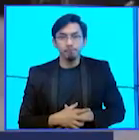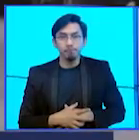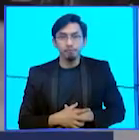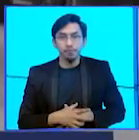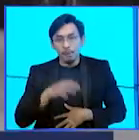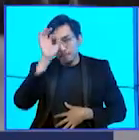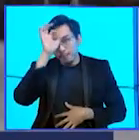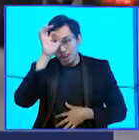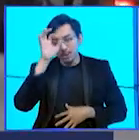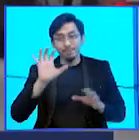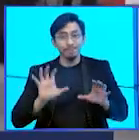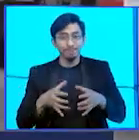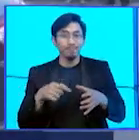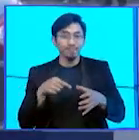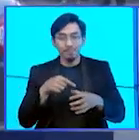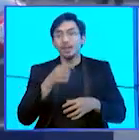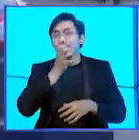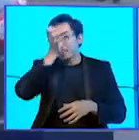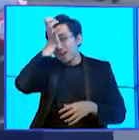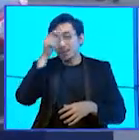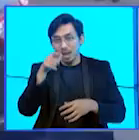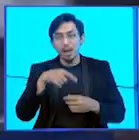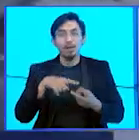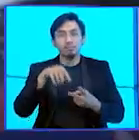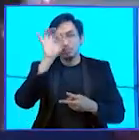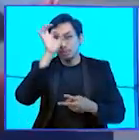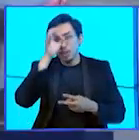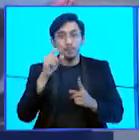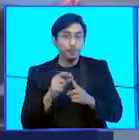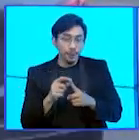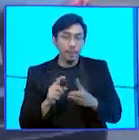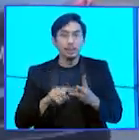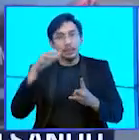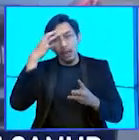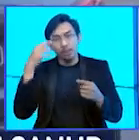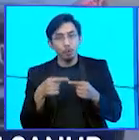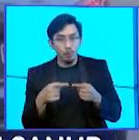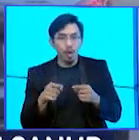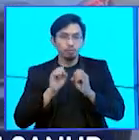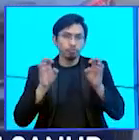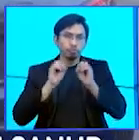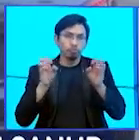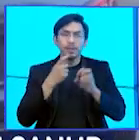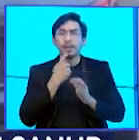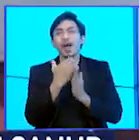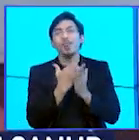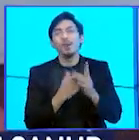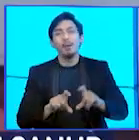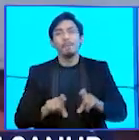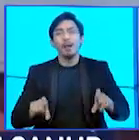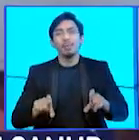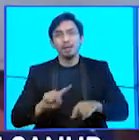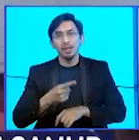Tugas gabungan Satlantas Polresta Denpasar, Satpol PP dan Dishub mulai mensosialisasikan peraturan plat ganjil genap di